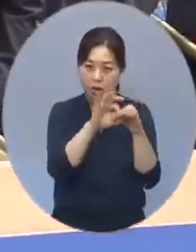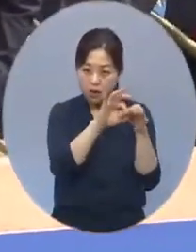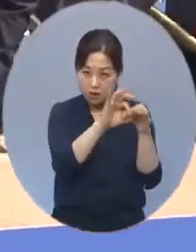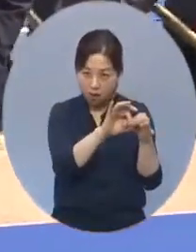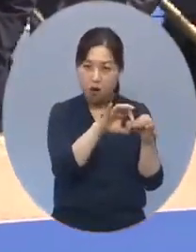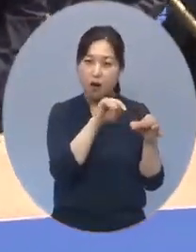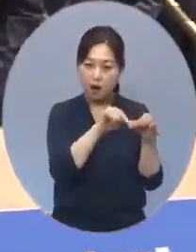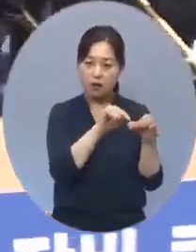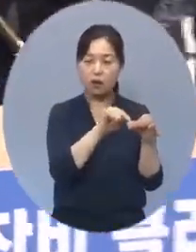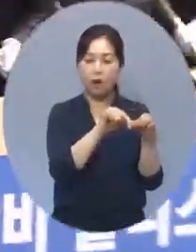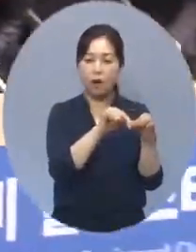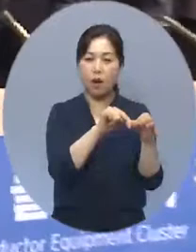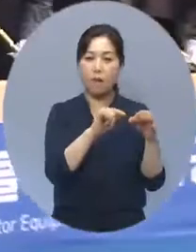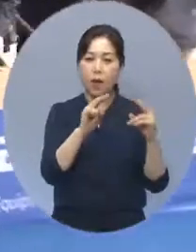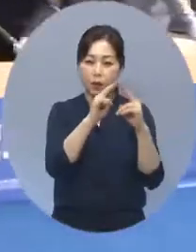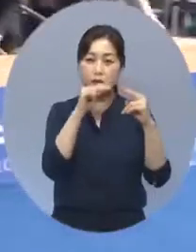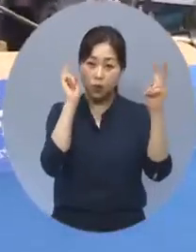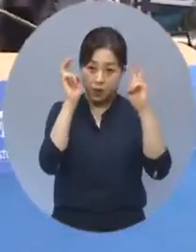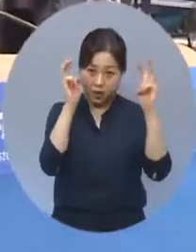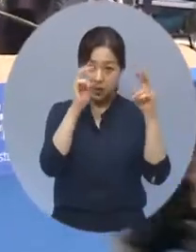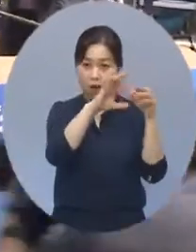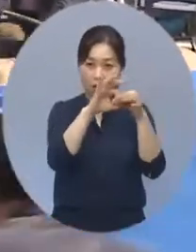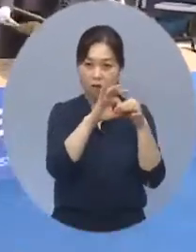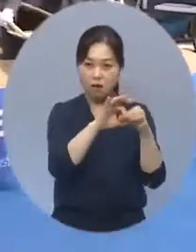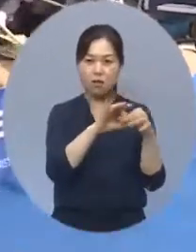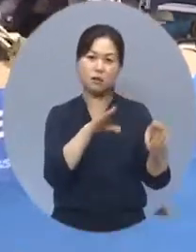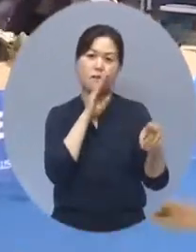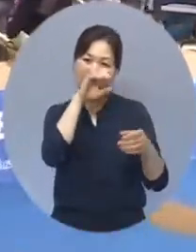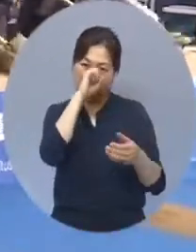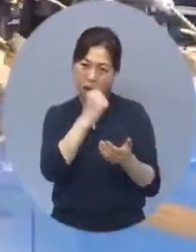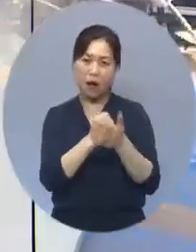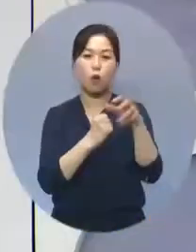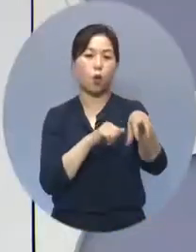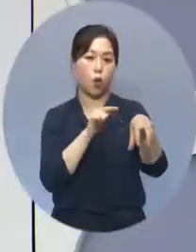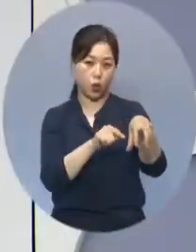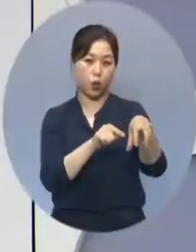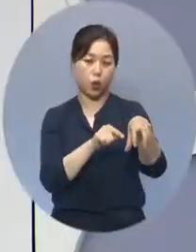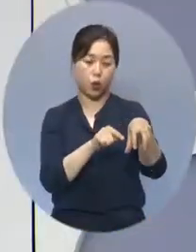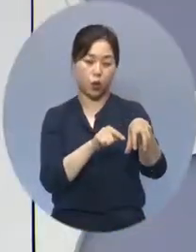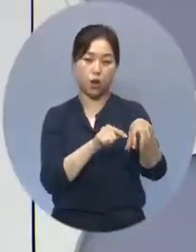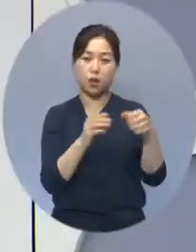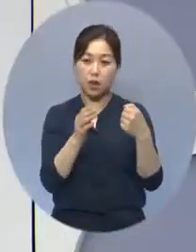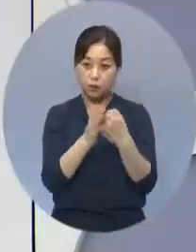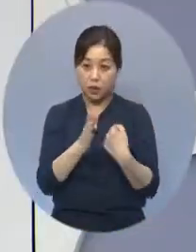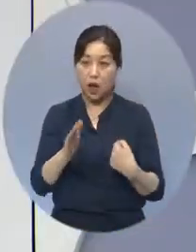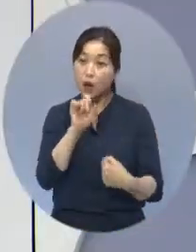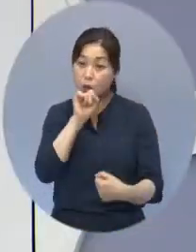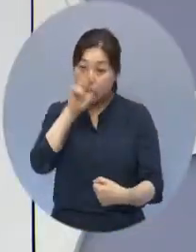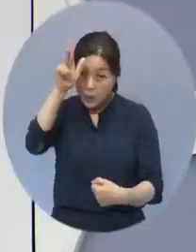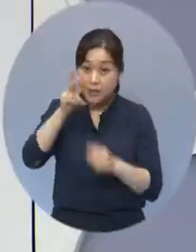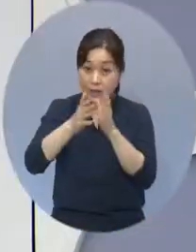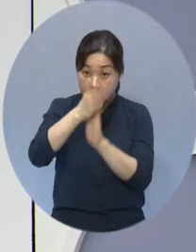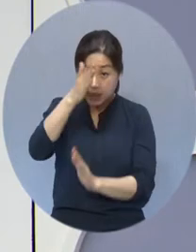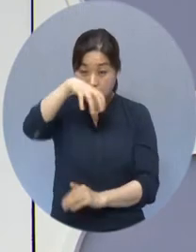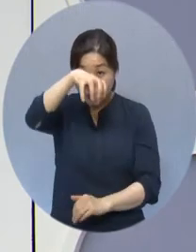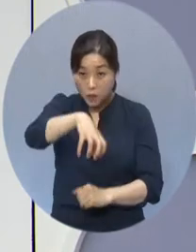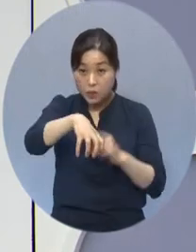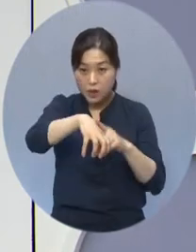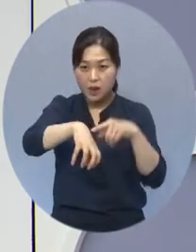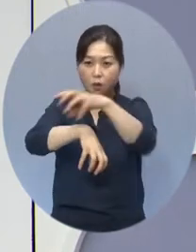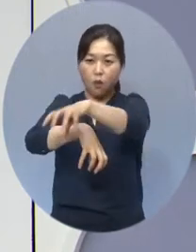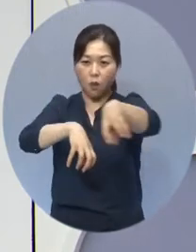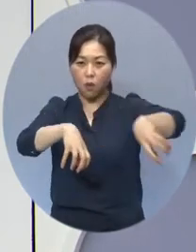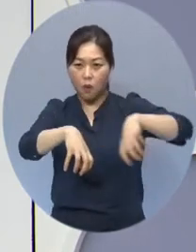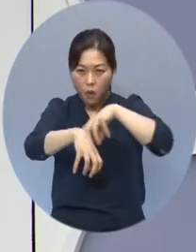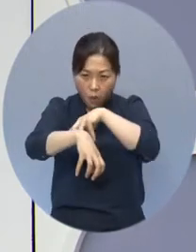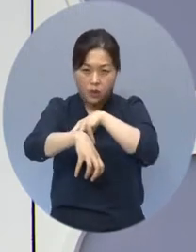아주 최고의 조건을 가지고 있죠. 그래서 자신 있게 지금 우리를 중심으로 한 도시들의